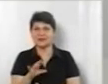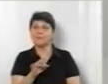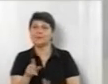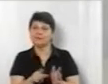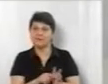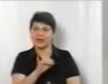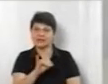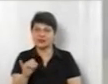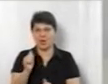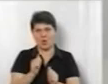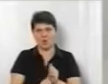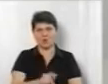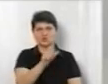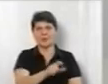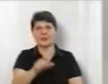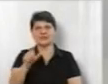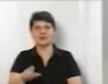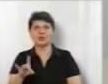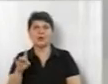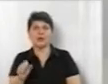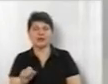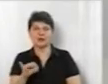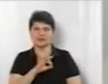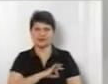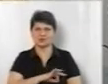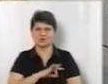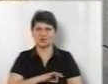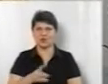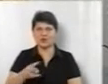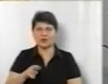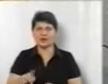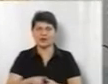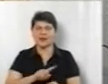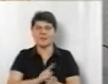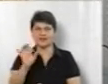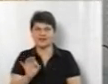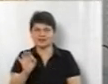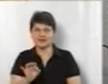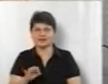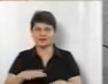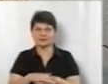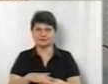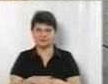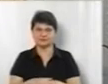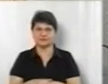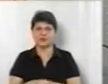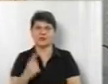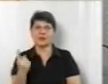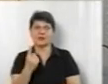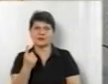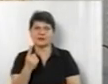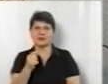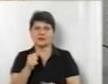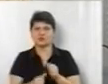пенсії кожного пенсіонера, і застосовується такий перерахунок, як індексація. Щороку встановлюється